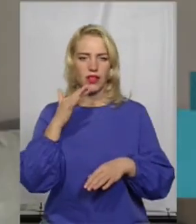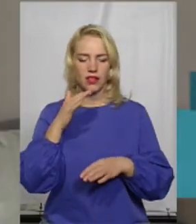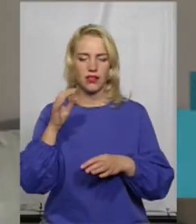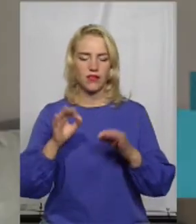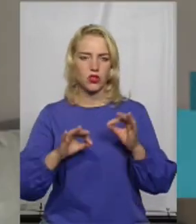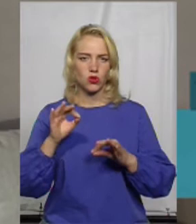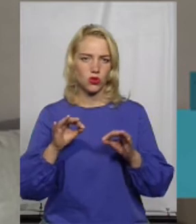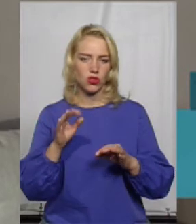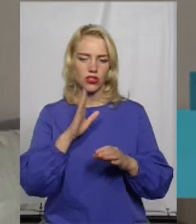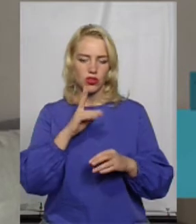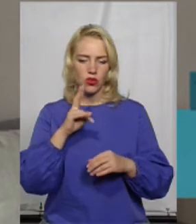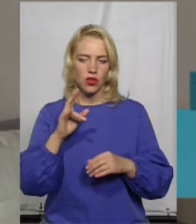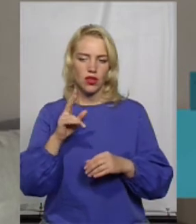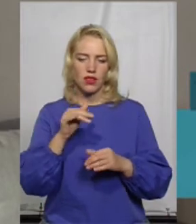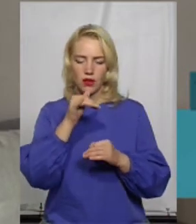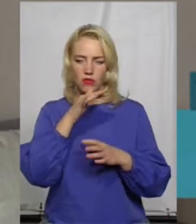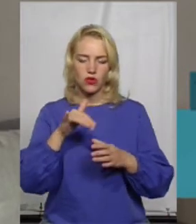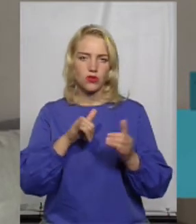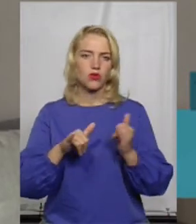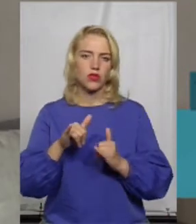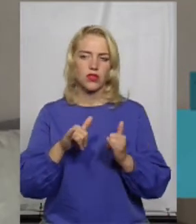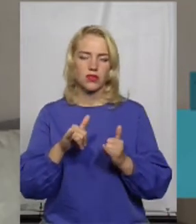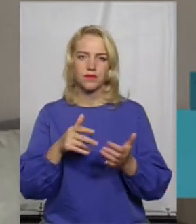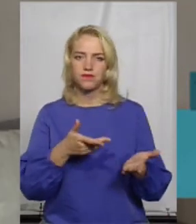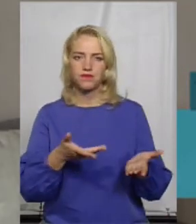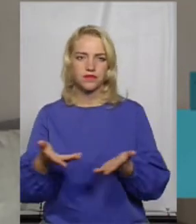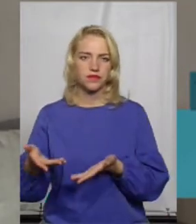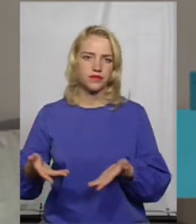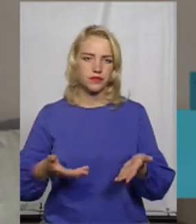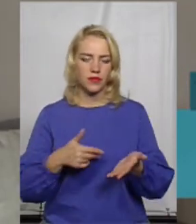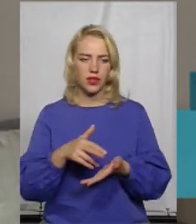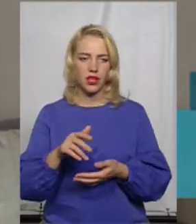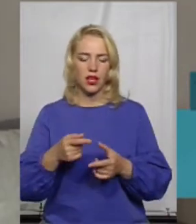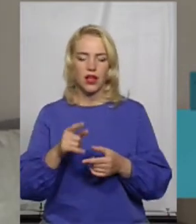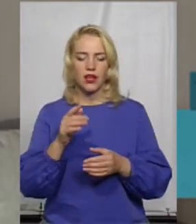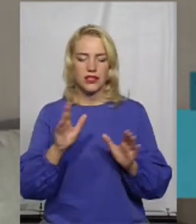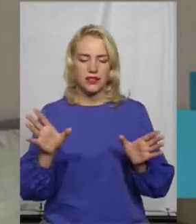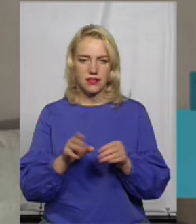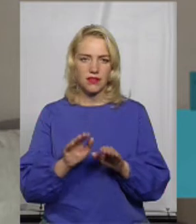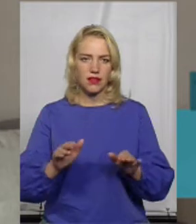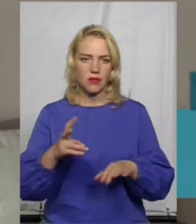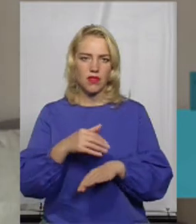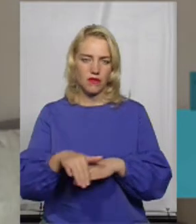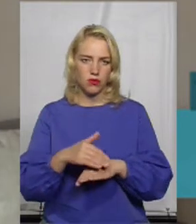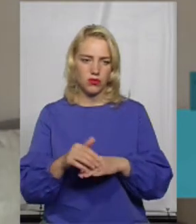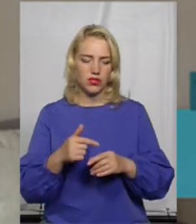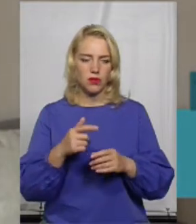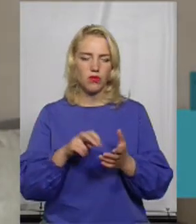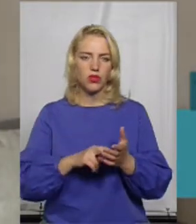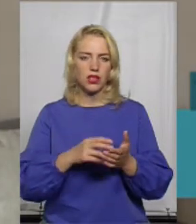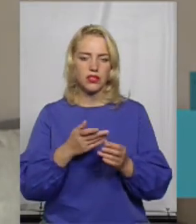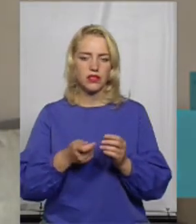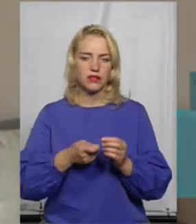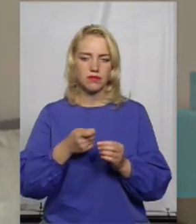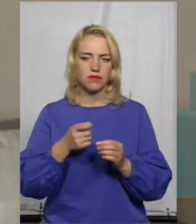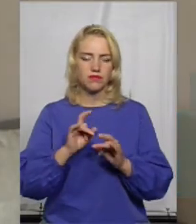тобто вони фактично опиняються на вулиці разом з дітками, або вони бояться заявляти в поліцію, тому що вони знають, що їм нема куди піти. Надзвичайно важливо